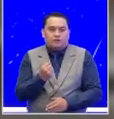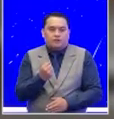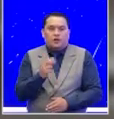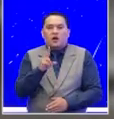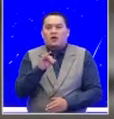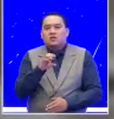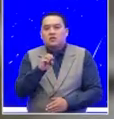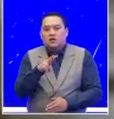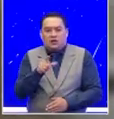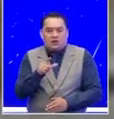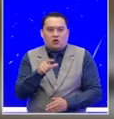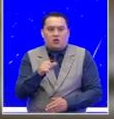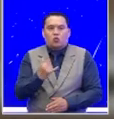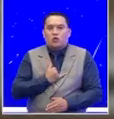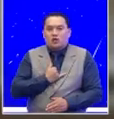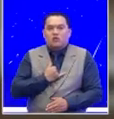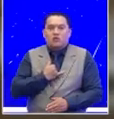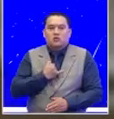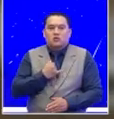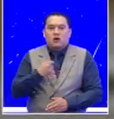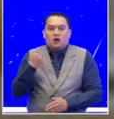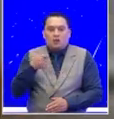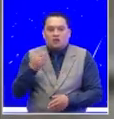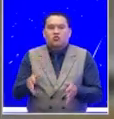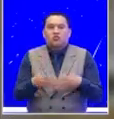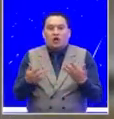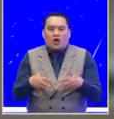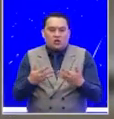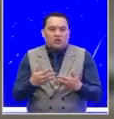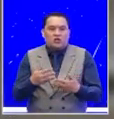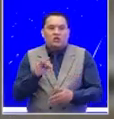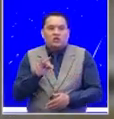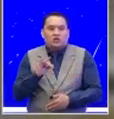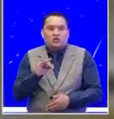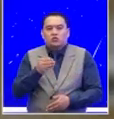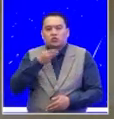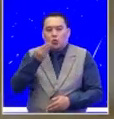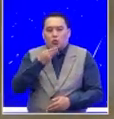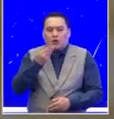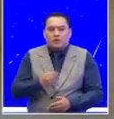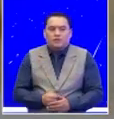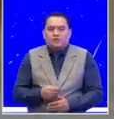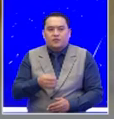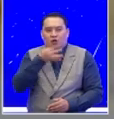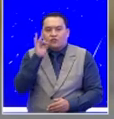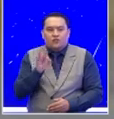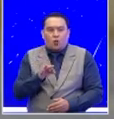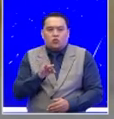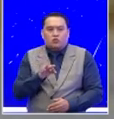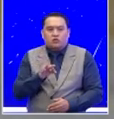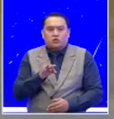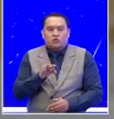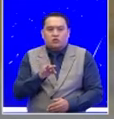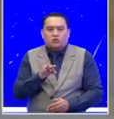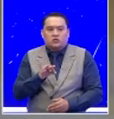кисель. В общем, у нас тут и обед уже, салат, суп. Очень вкусно выглядит спагетти